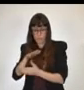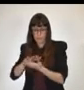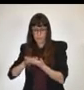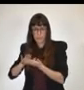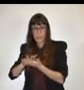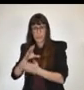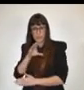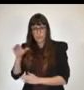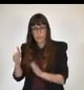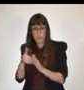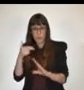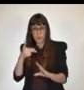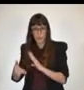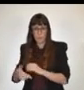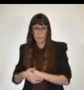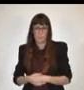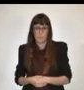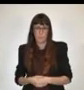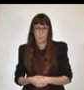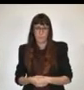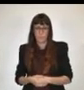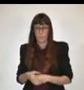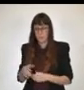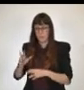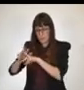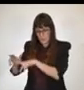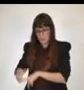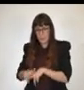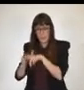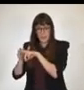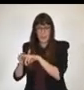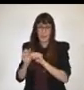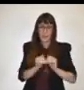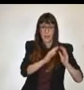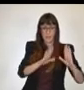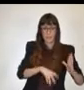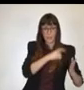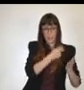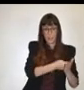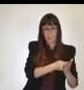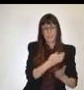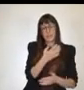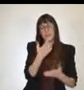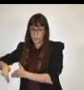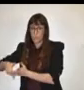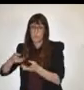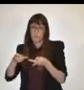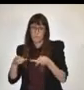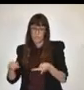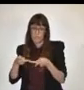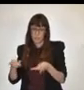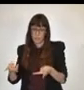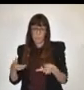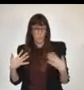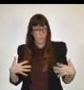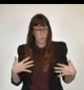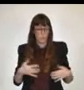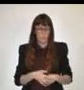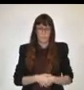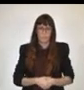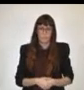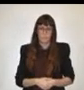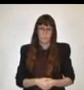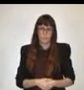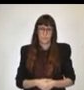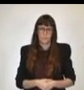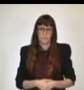municipal, et à ça est venu s'ajouter donc l'achat de la maison de 749 000 euros. Certaines rémunérations ont